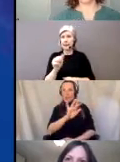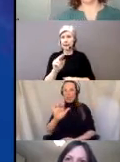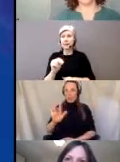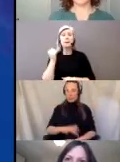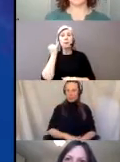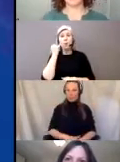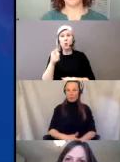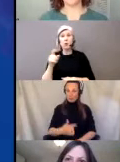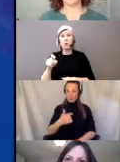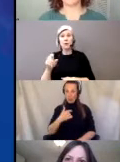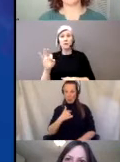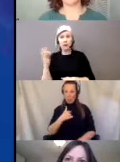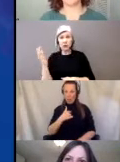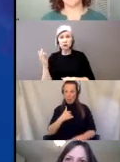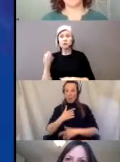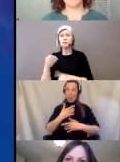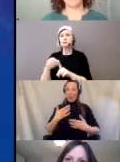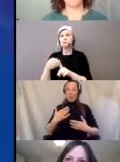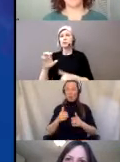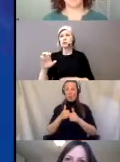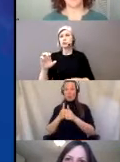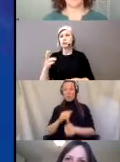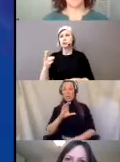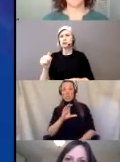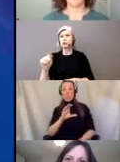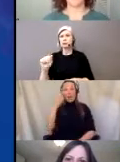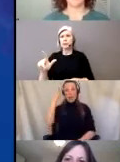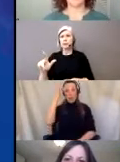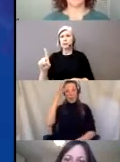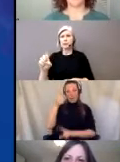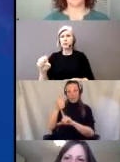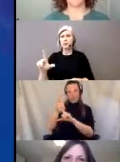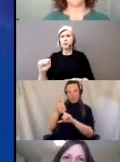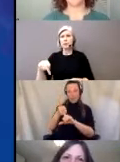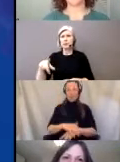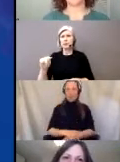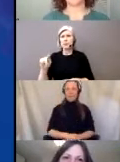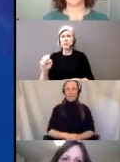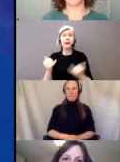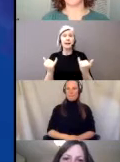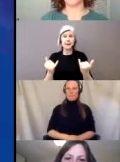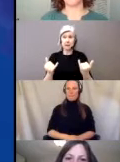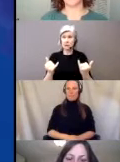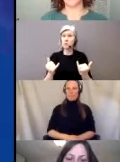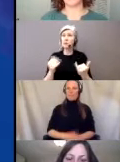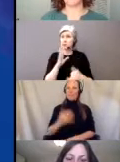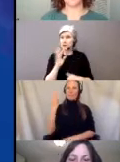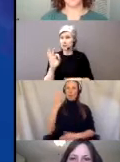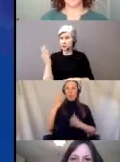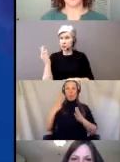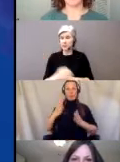Donc, moi ou Chantal de la France. Pour les présentations formelles, les présentateurs partageront leurs